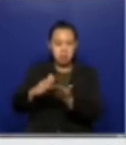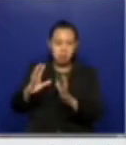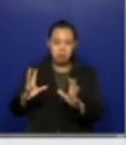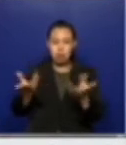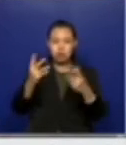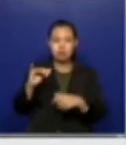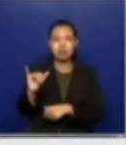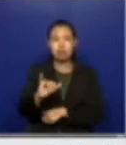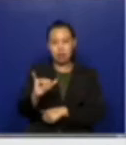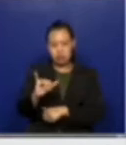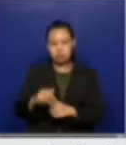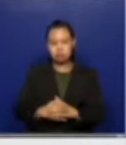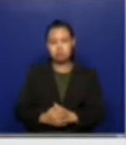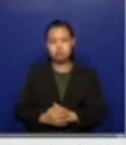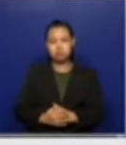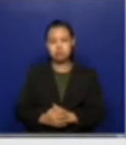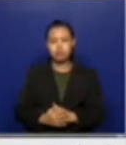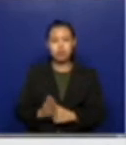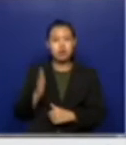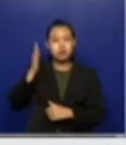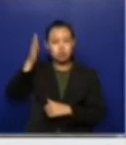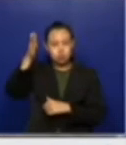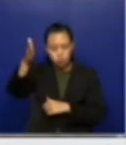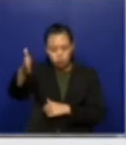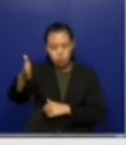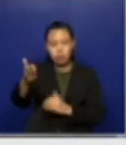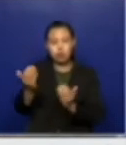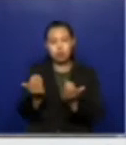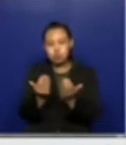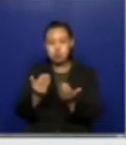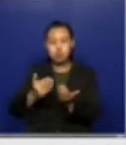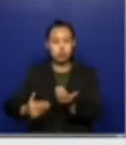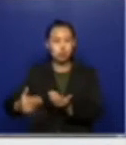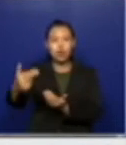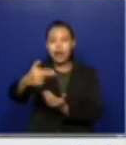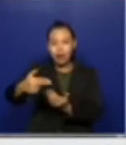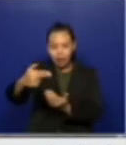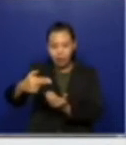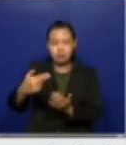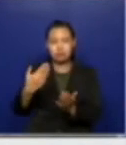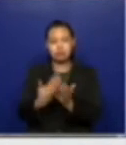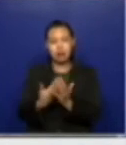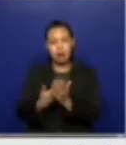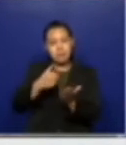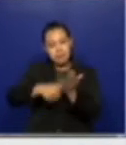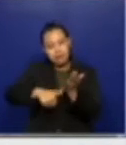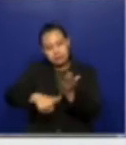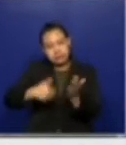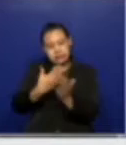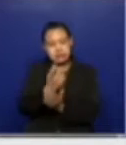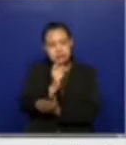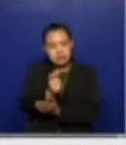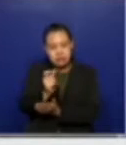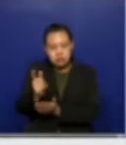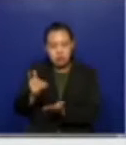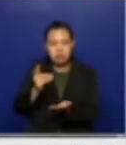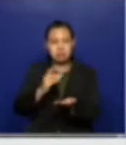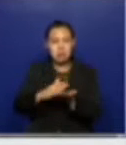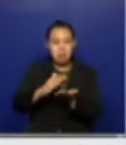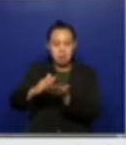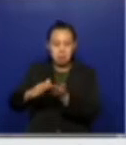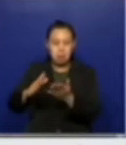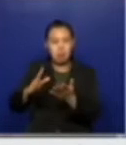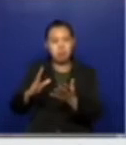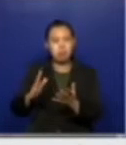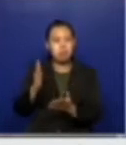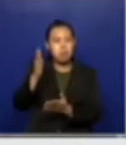กบาปจะตกแก่รุ่นลูกรุ่นหลานมาใช้หนี้แทนต่อไปปัญหาเฉพาะหน้าก็คือครับท่านประธาน